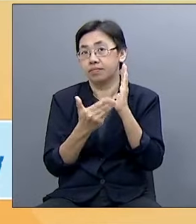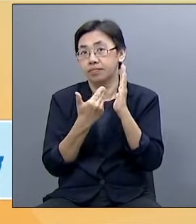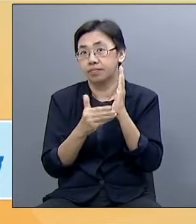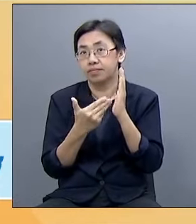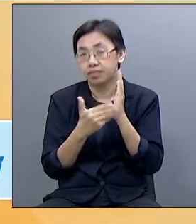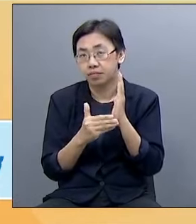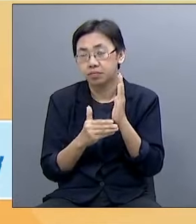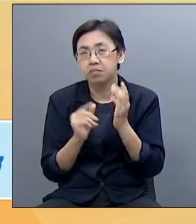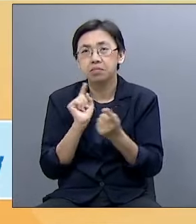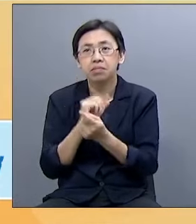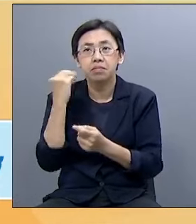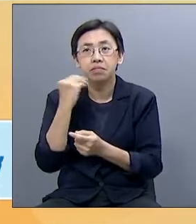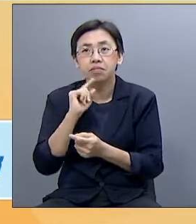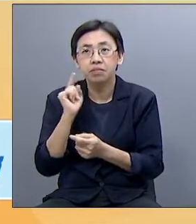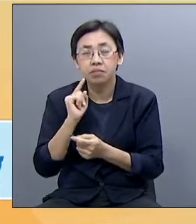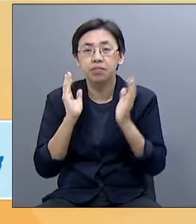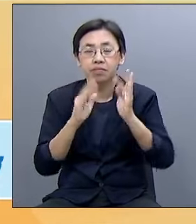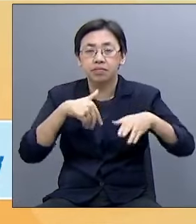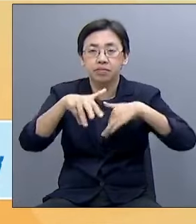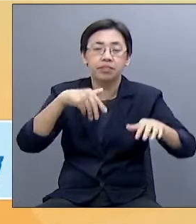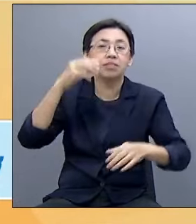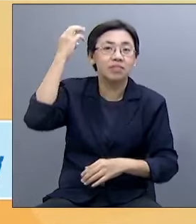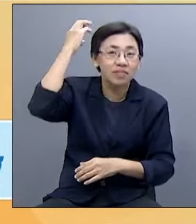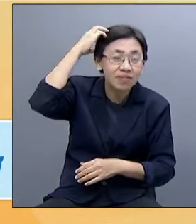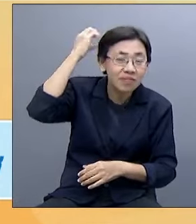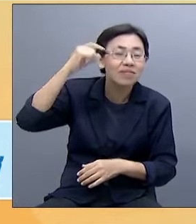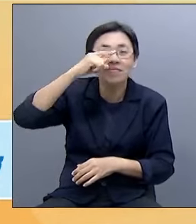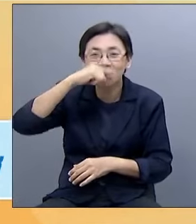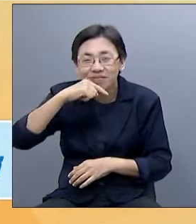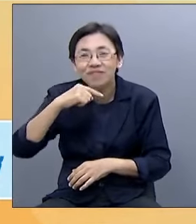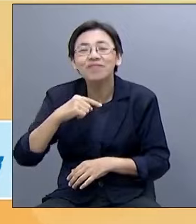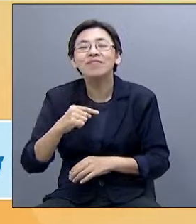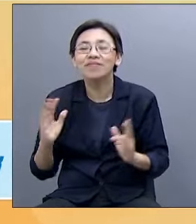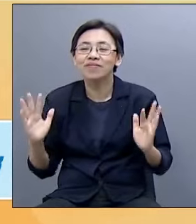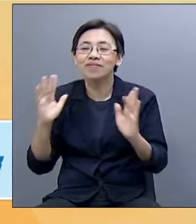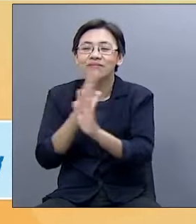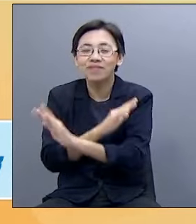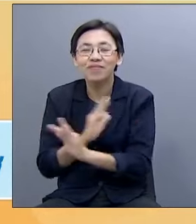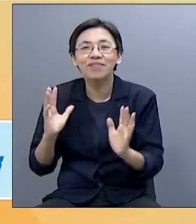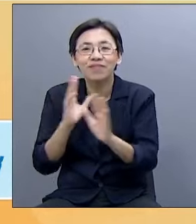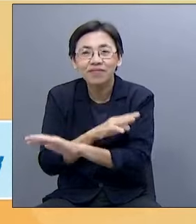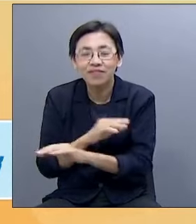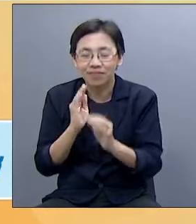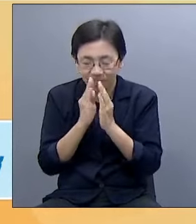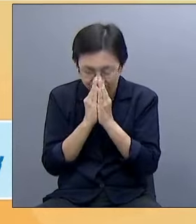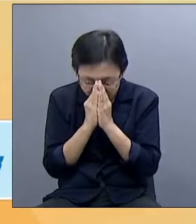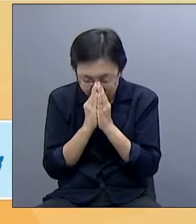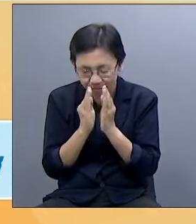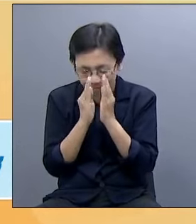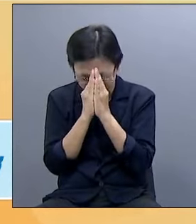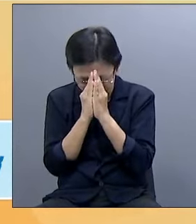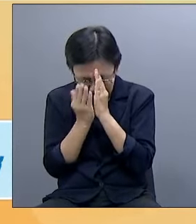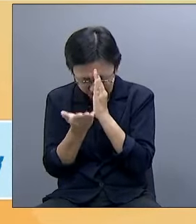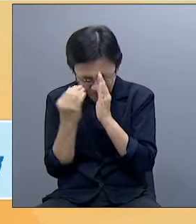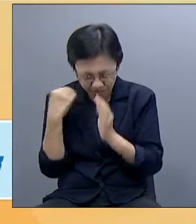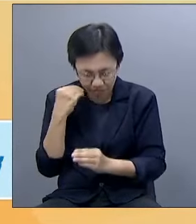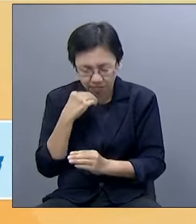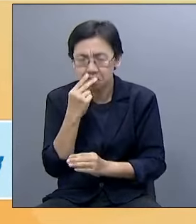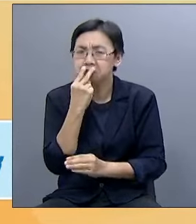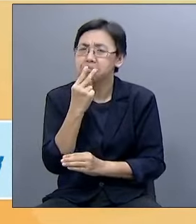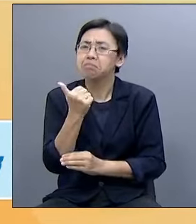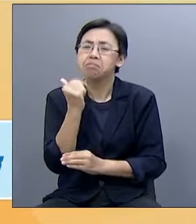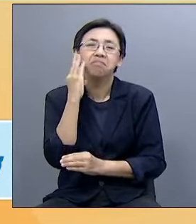บนะทั้งชาวลาวชาวไทยที่เขาจะข้ามฝั่งกันไปมาเพื่อไหว้พระขอพรแบบนี้ก็เป็นบรรยากาศที่น่ารักนะ คะ ริ